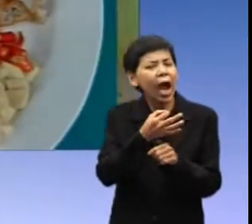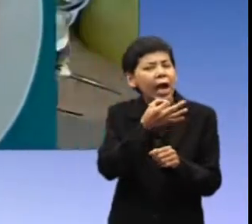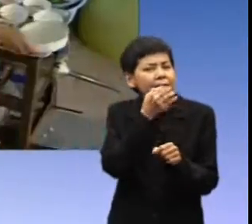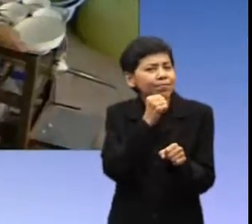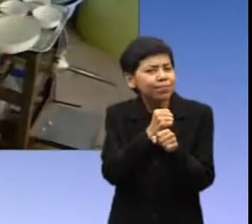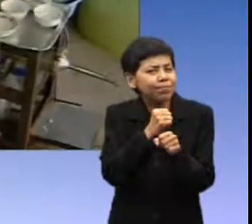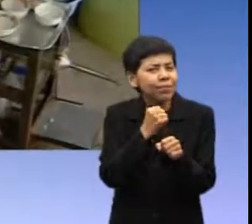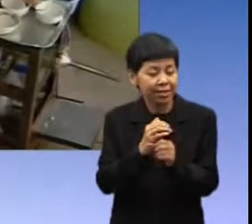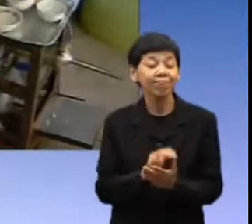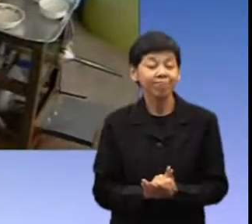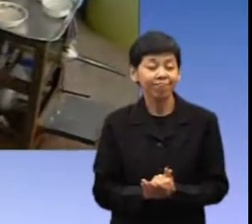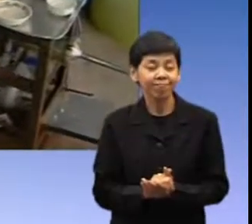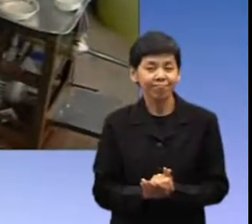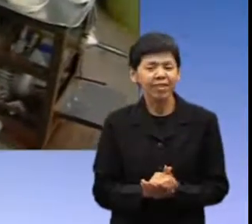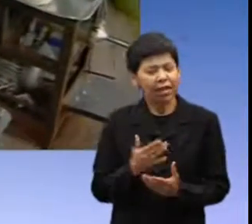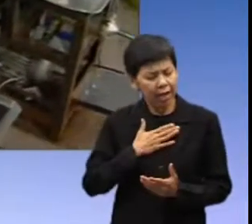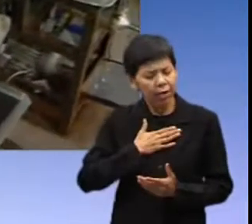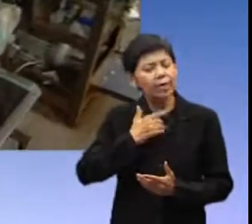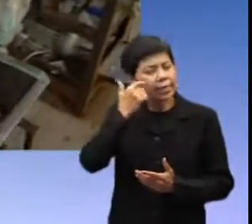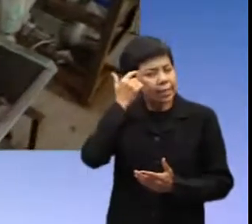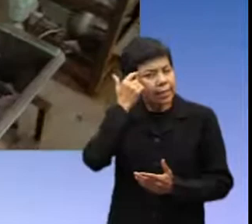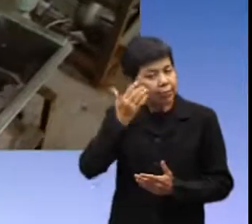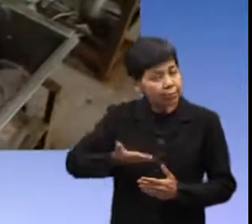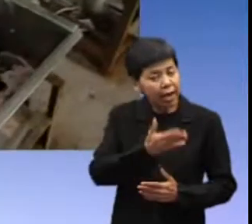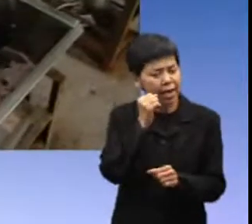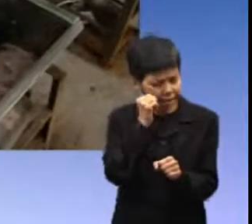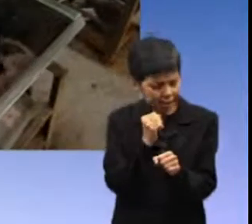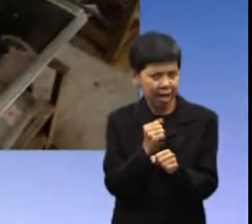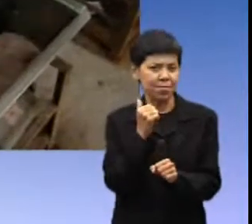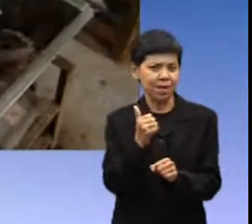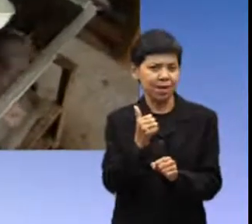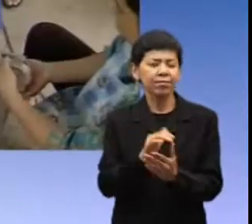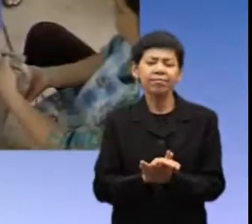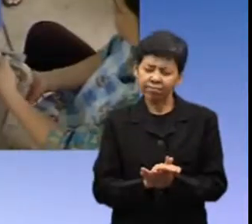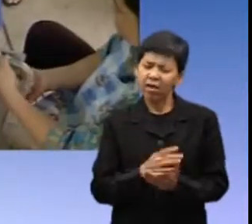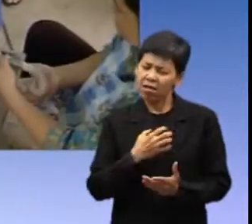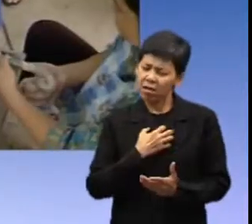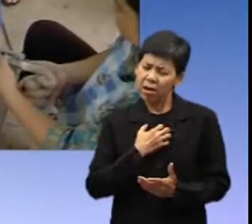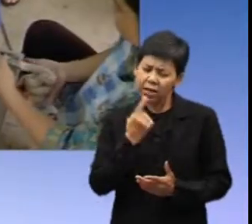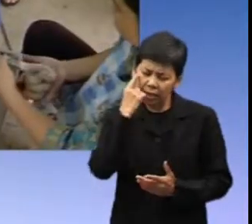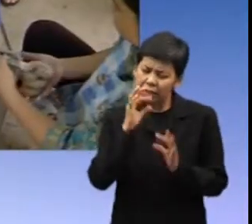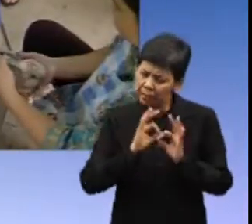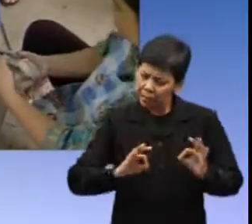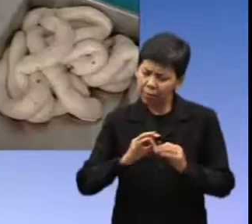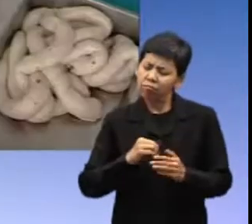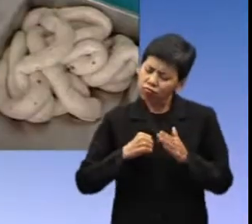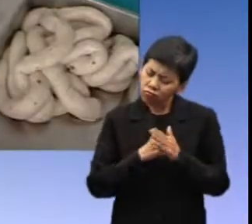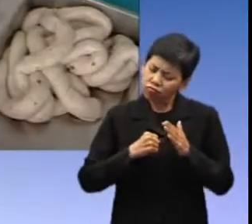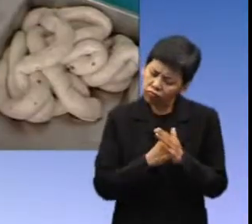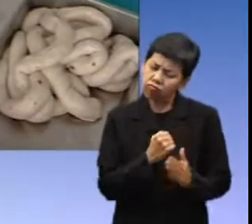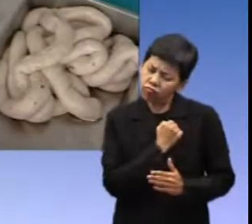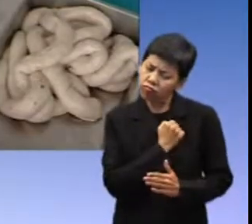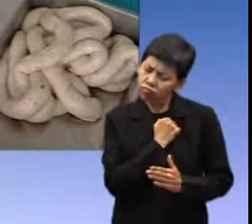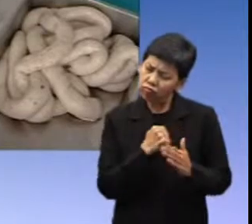ของสร้างงานสร้างอาชีพอีกหนึ่งทางเลือกที่เราเชื่อว่าคุณก็ทำได้ขอเพียงแค่กำลังใจอย่ายอมแพ้ห